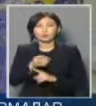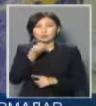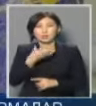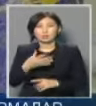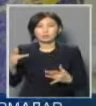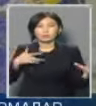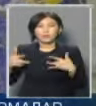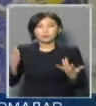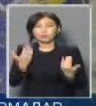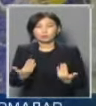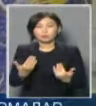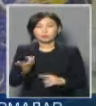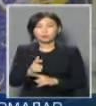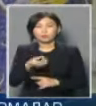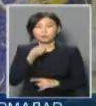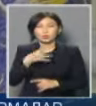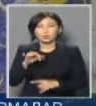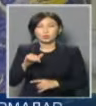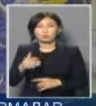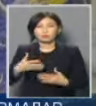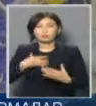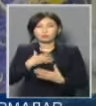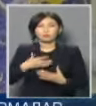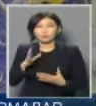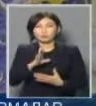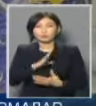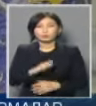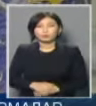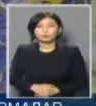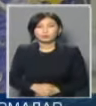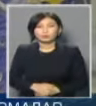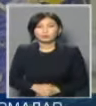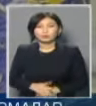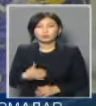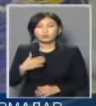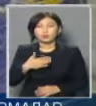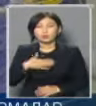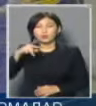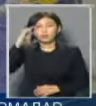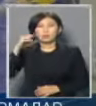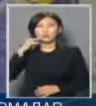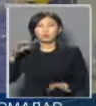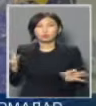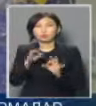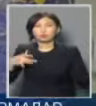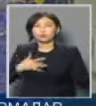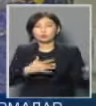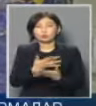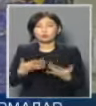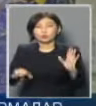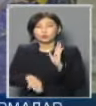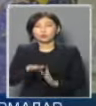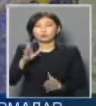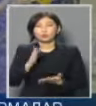Бүгін өте рухани толықсып шығып жатырмыз. Себебі біздің осы қазақтың ұлттық аспаптарын осындай